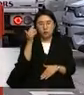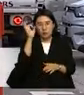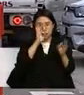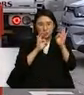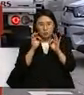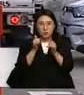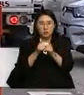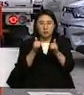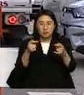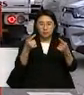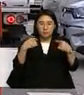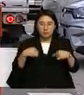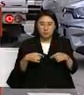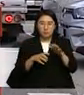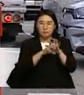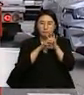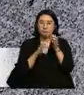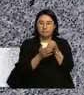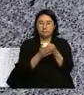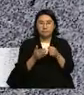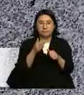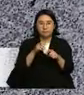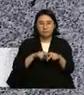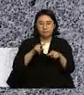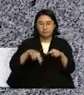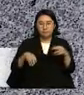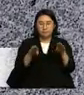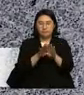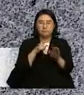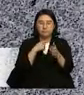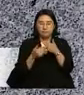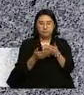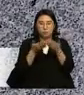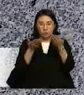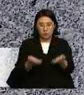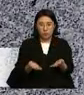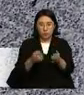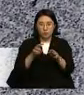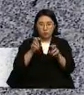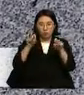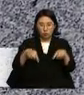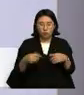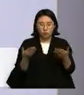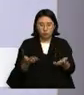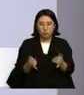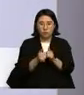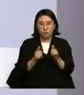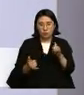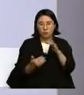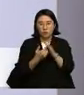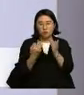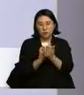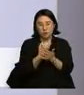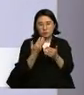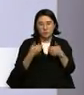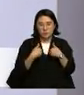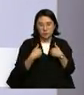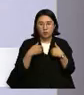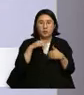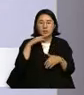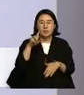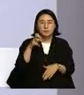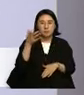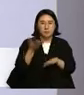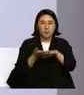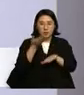모집합니다 대상은 코로나 로 인한 실직 폐업 경험자 와 휴학 짜 무급휴직자 등 최소한의 생계 지원이 필요한 만